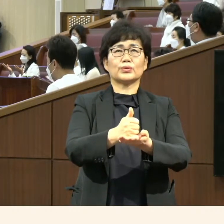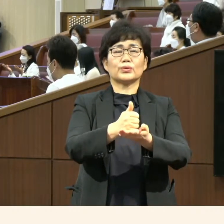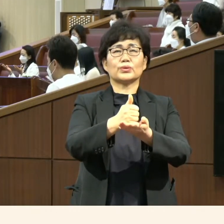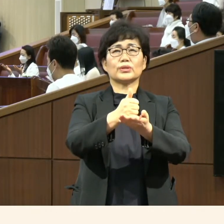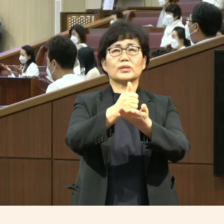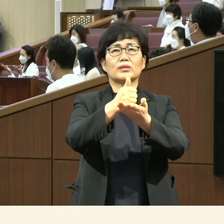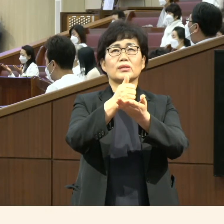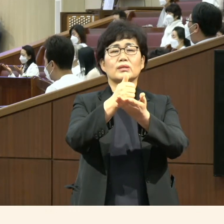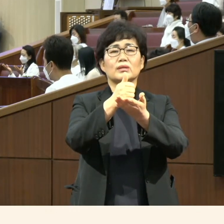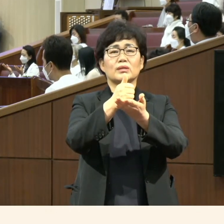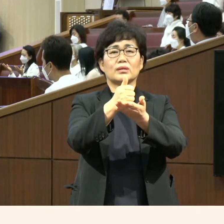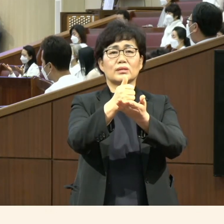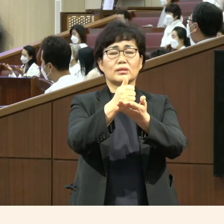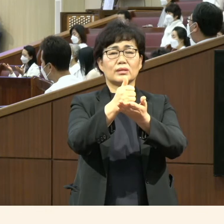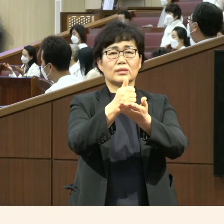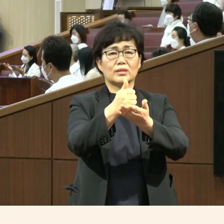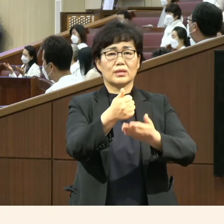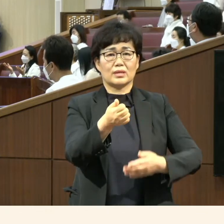예수여,